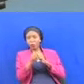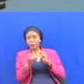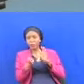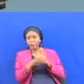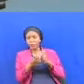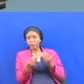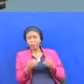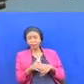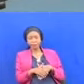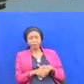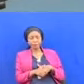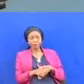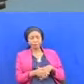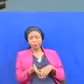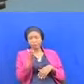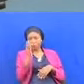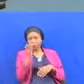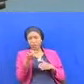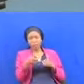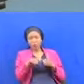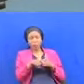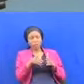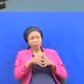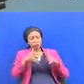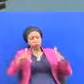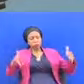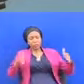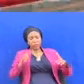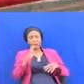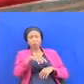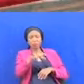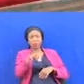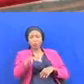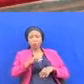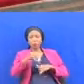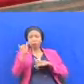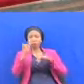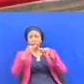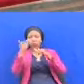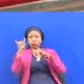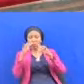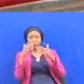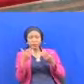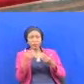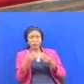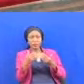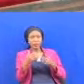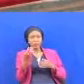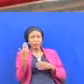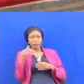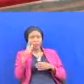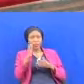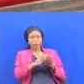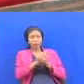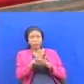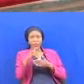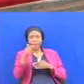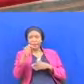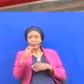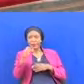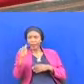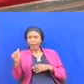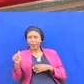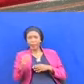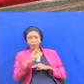Mheshimiwa mwenyekiti, katika kuongeza wigo wa soko la usafiri wa anga nchini, serikali kupitia TCA iliendelea kusaini